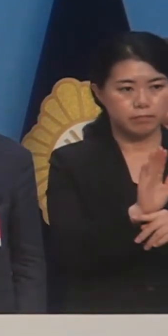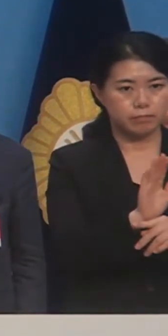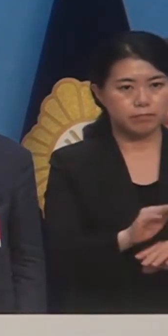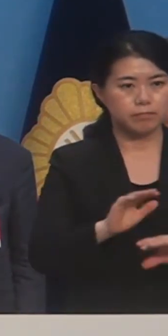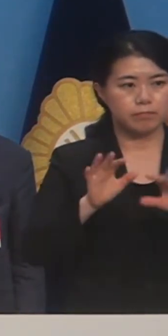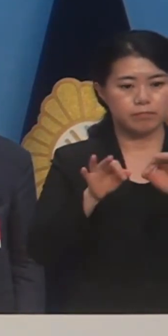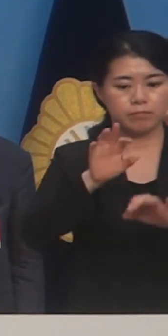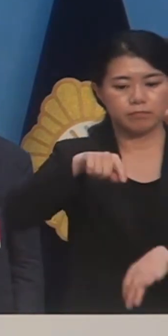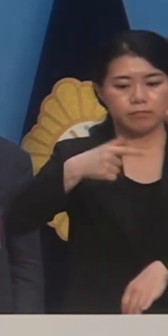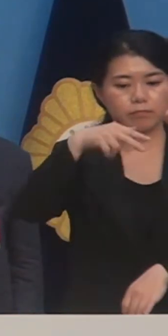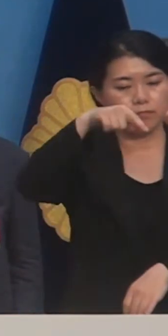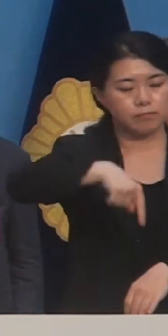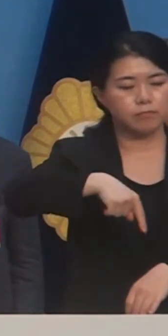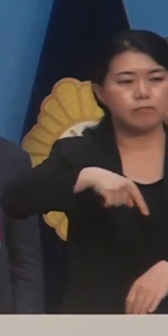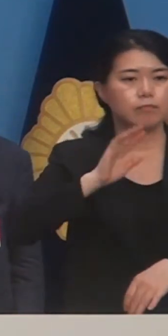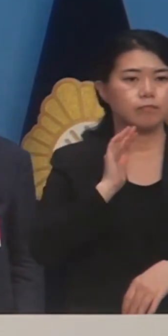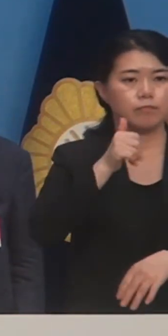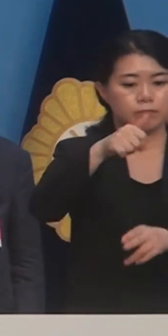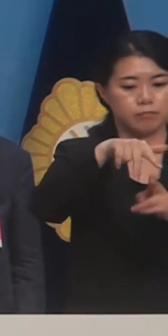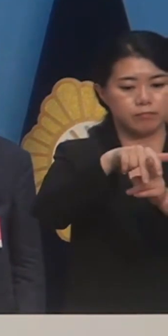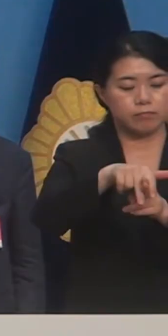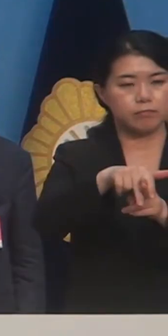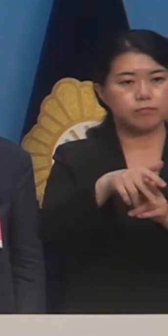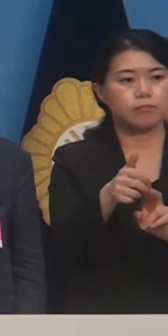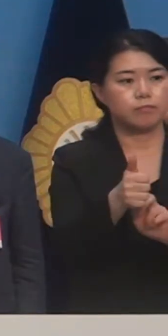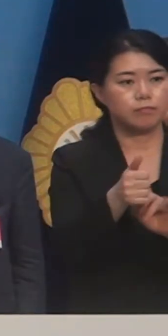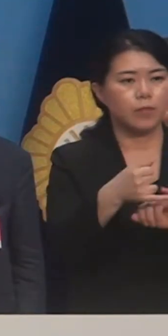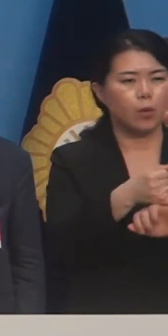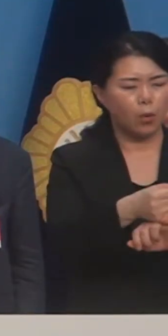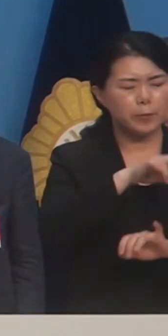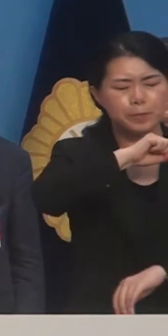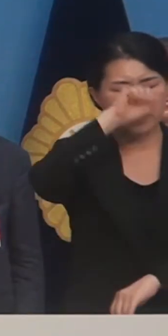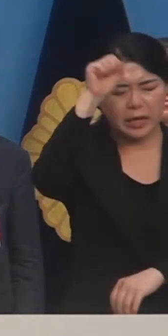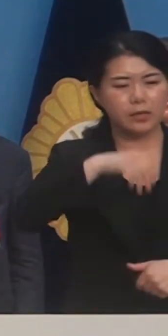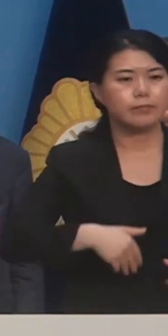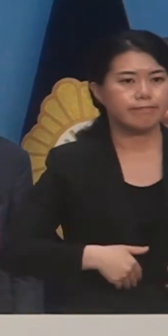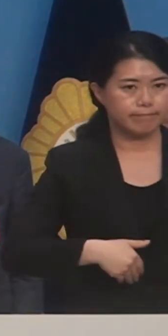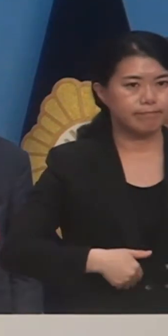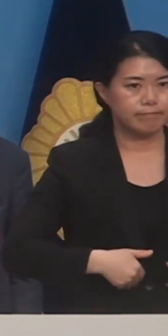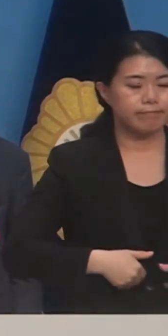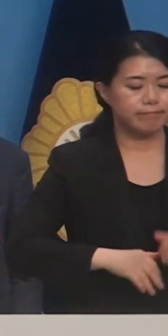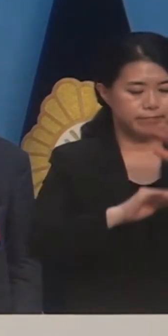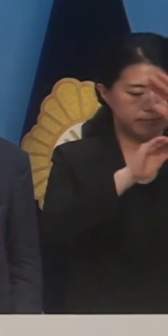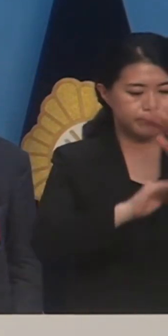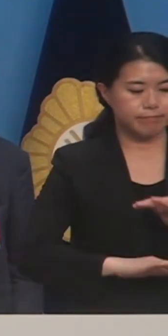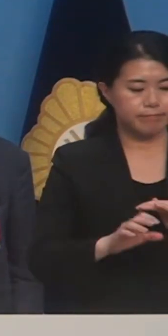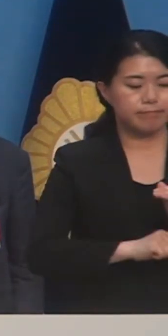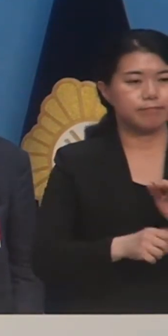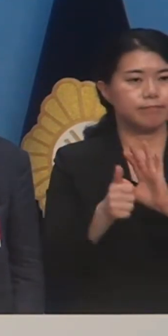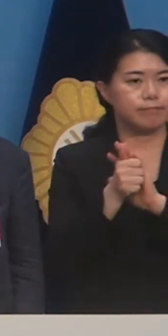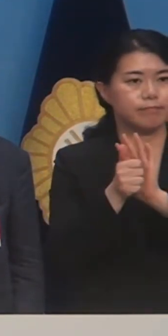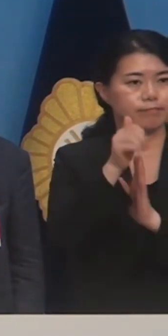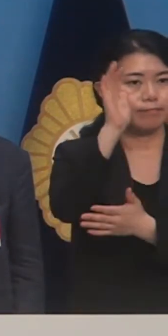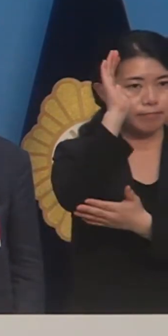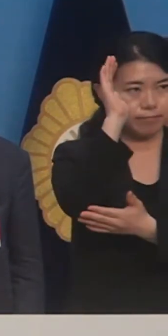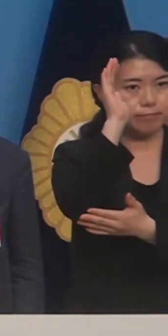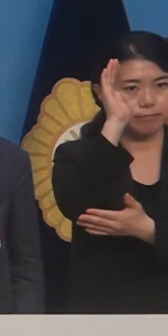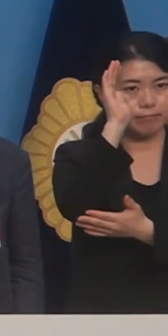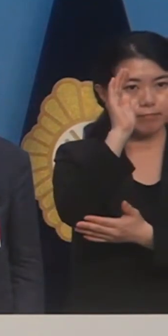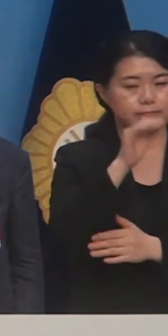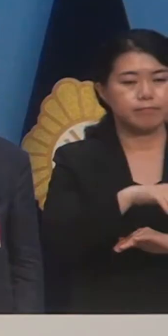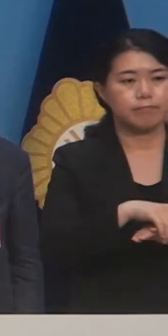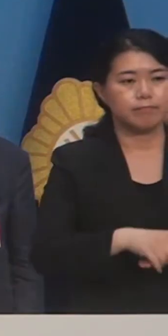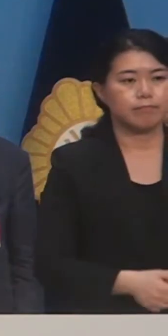김문수 대통령 후보가 꼭 대통령이 되어야 된다, 그런 내용으로 지지선언을